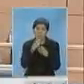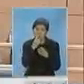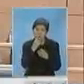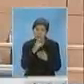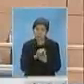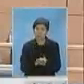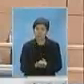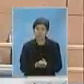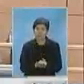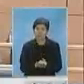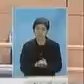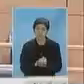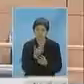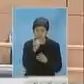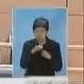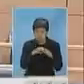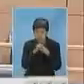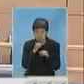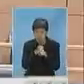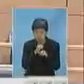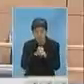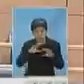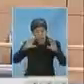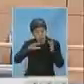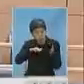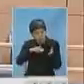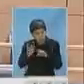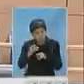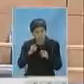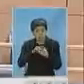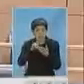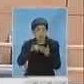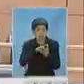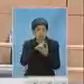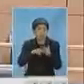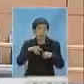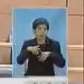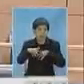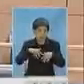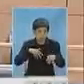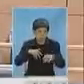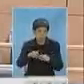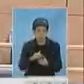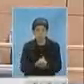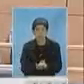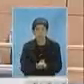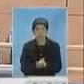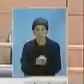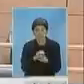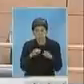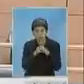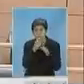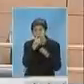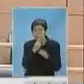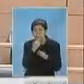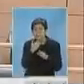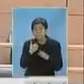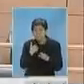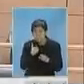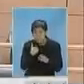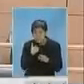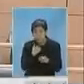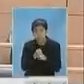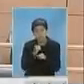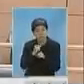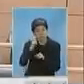เนี่ยเพราะขบวนการโค่นล้มรัฐบาลที่มาจากการเลือกตั้งของประชาชนเกิดเสื้อแดงเพราะมีการขับไล่